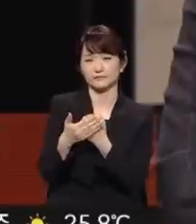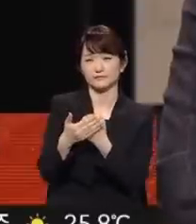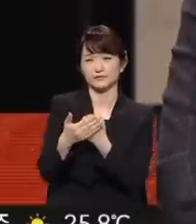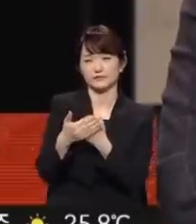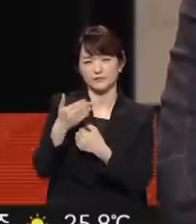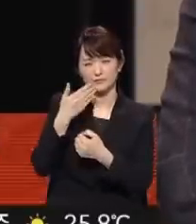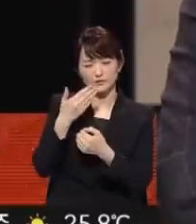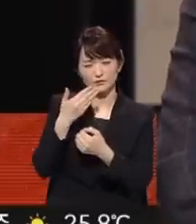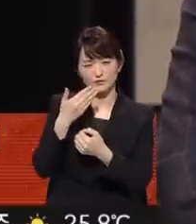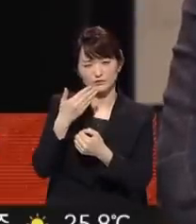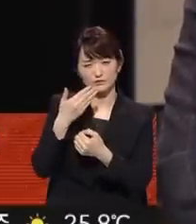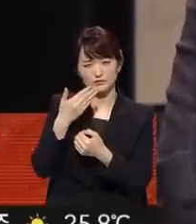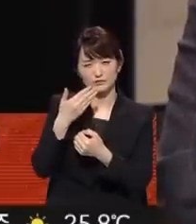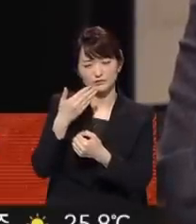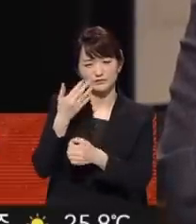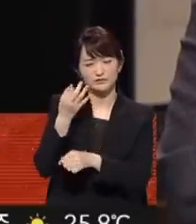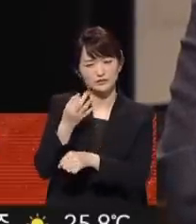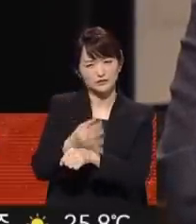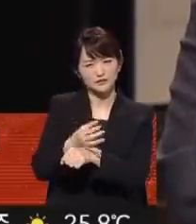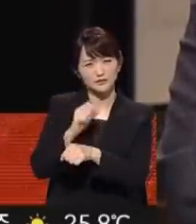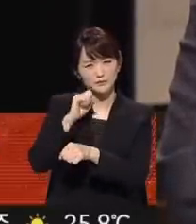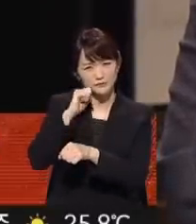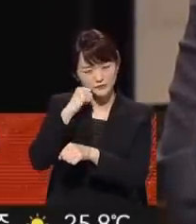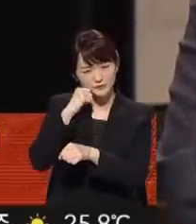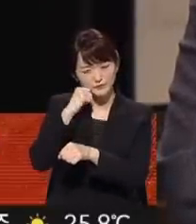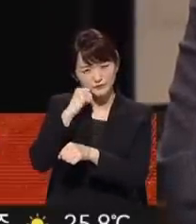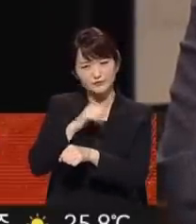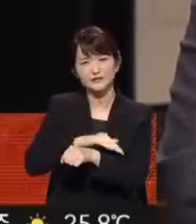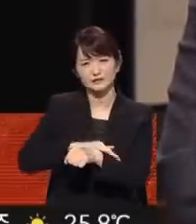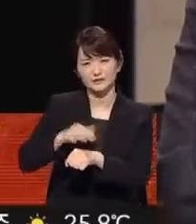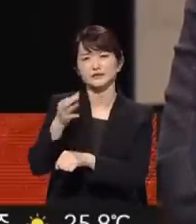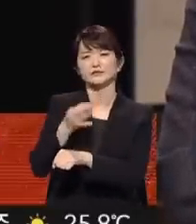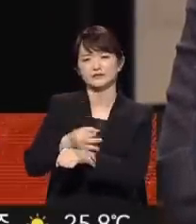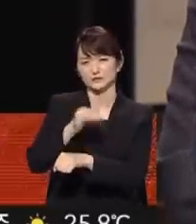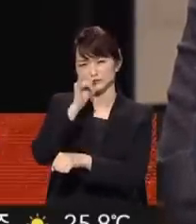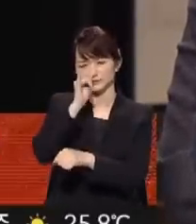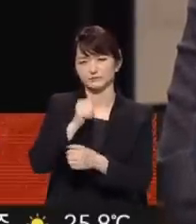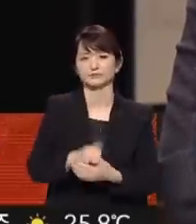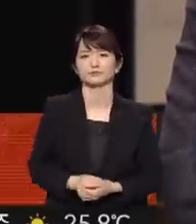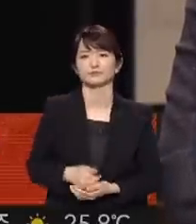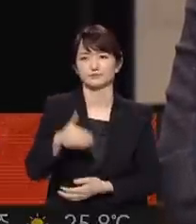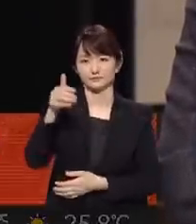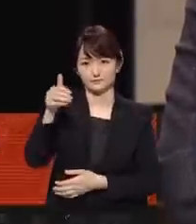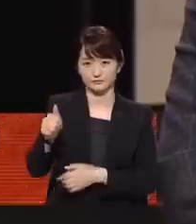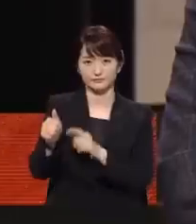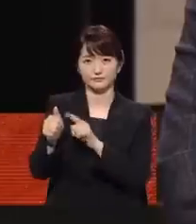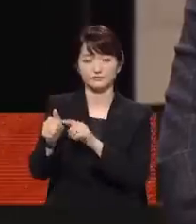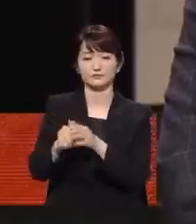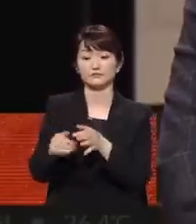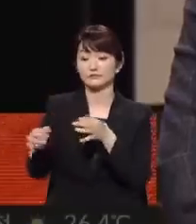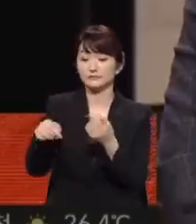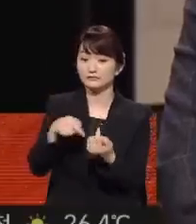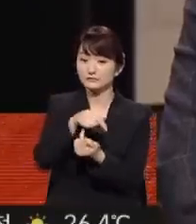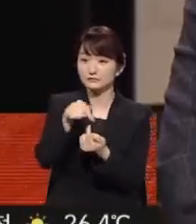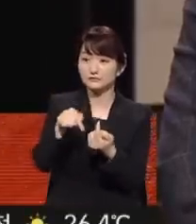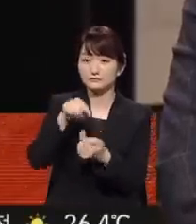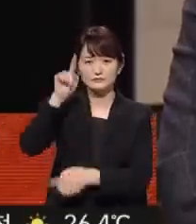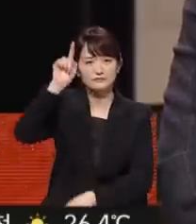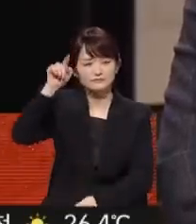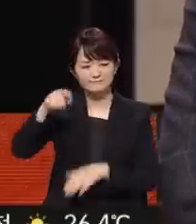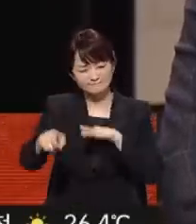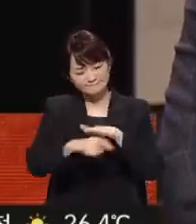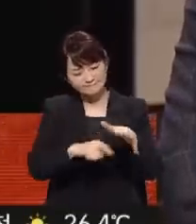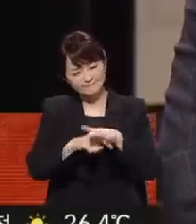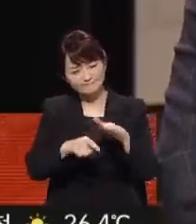힘든 먹거리를 잘 먹고 있습니다라는 격려의 내용이 적혀 있었다는 겁니다. 이 해당 점주는 무인 가게 운영하면서요. 매일같이